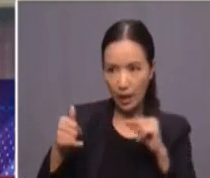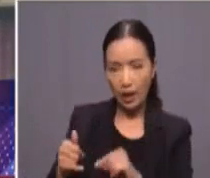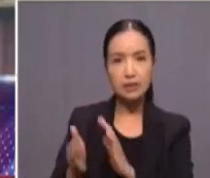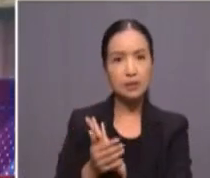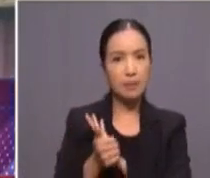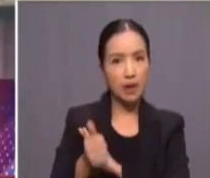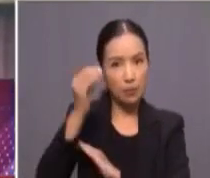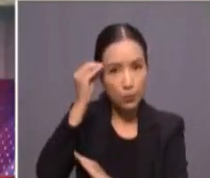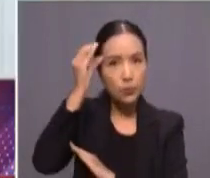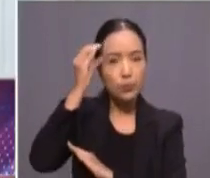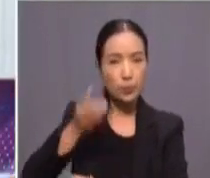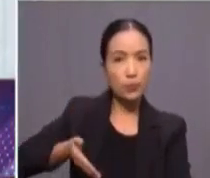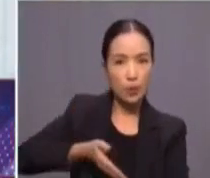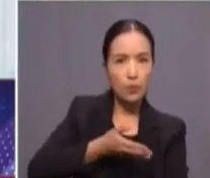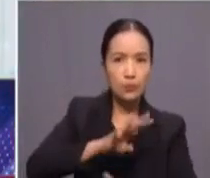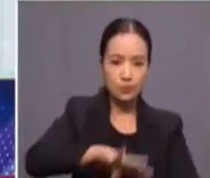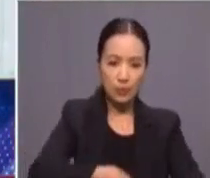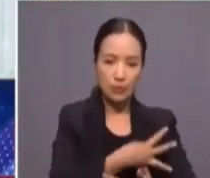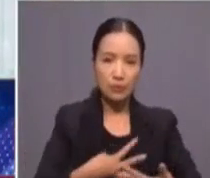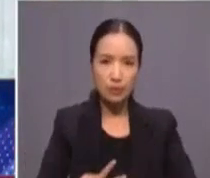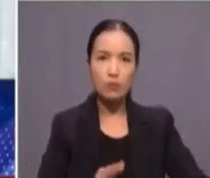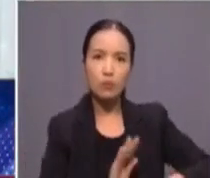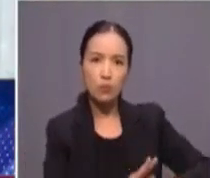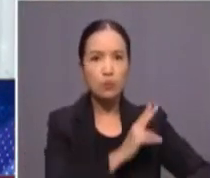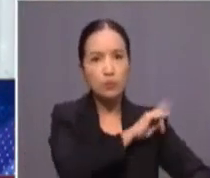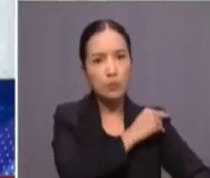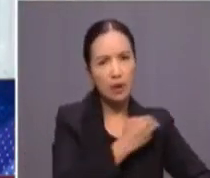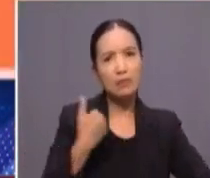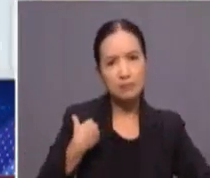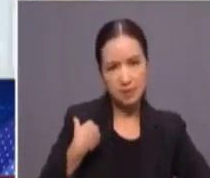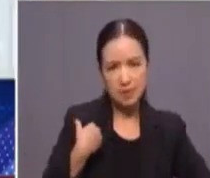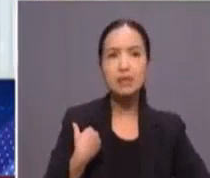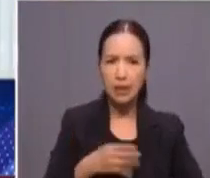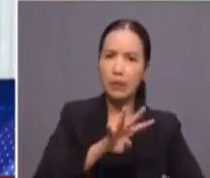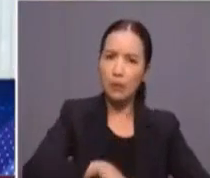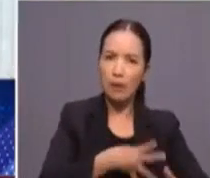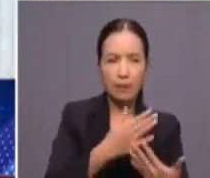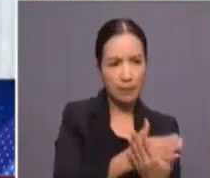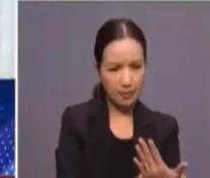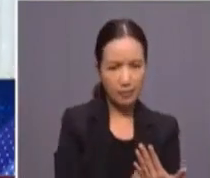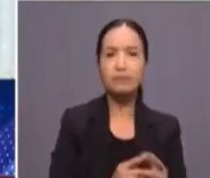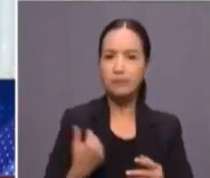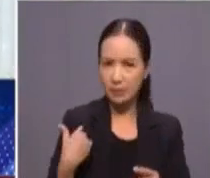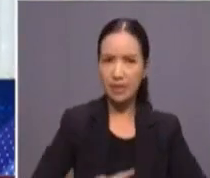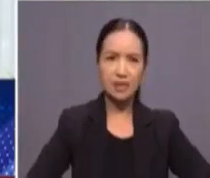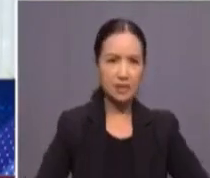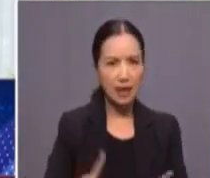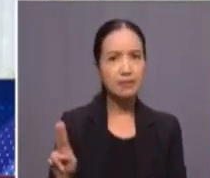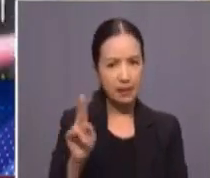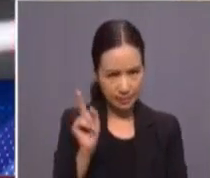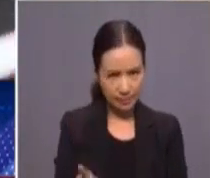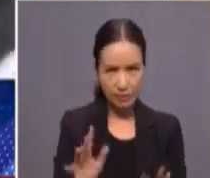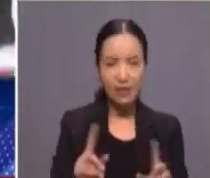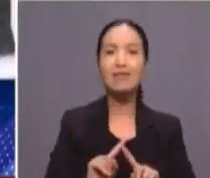กติแล้วเนี่ยทางโรงพยาบาลมีแผนรับมือกับโรคระบาดอยู่แล้วแต่ว่ายังไม่เคยได้ใช้งานจริงค่ะคุณผู้ชมจนมาถึงงานนี้เนี่ยนะคะทางทีมเจ้าหน้า